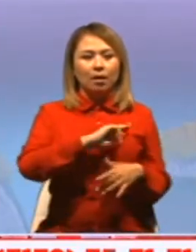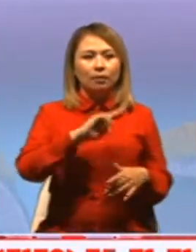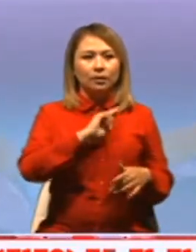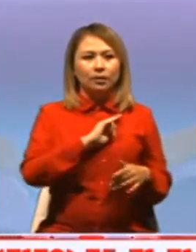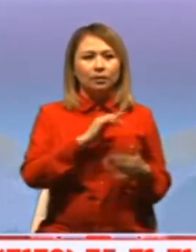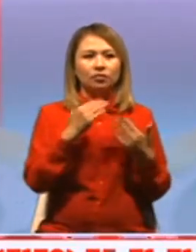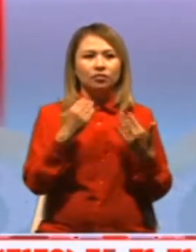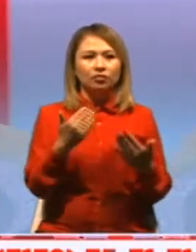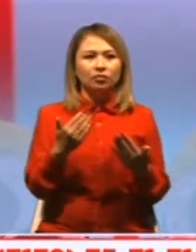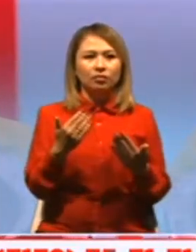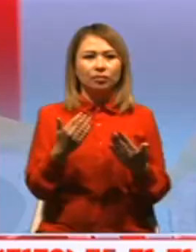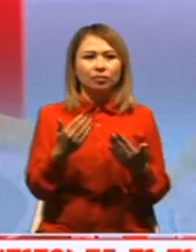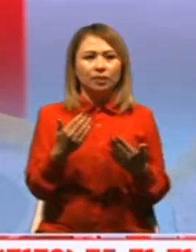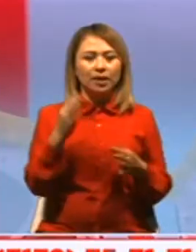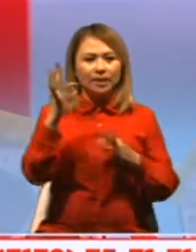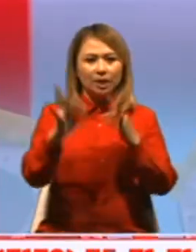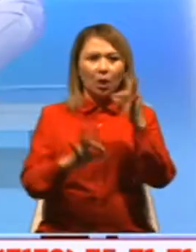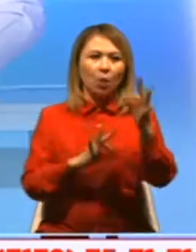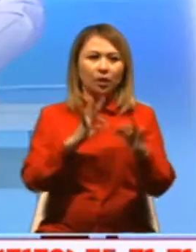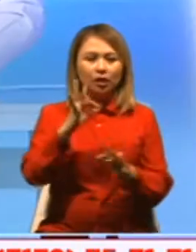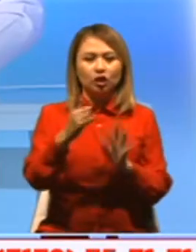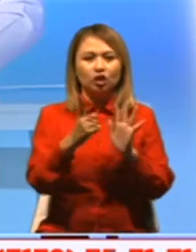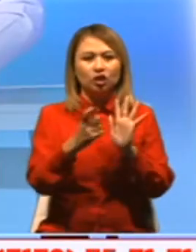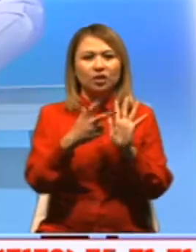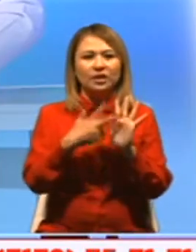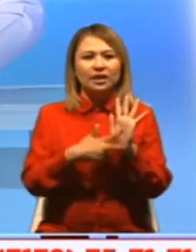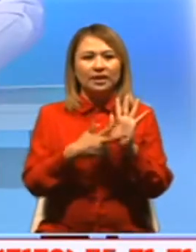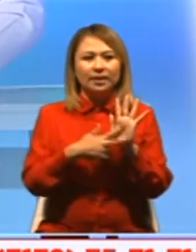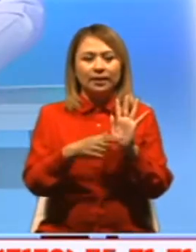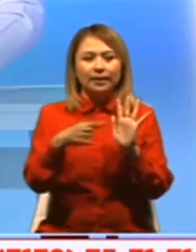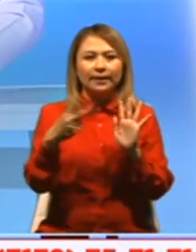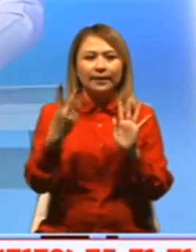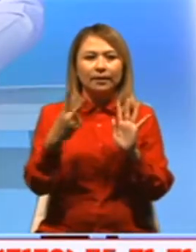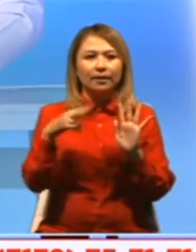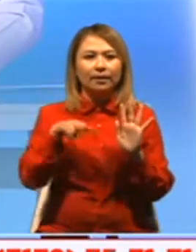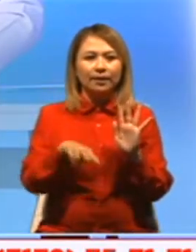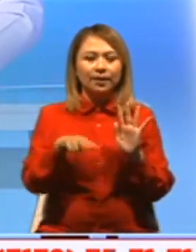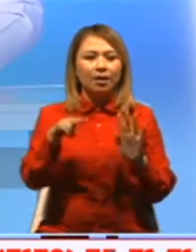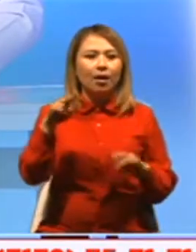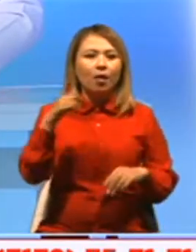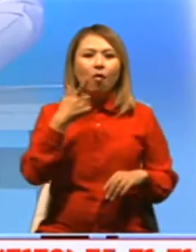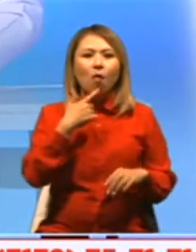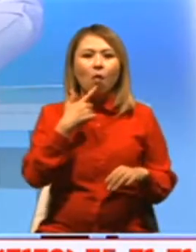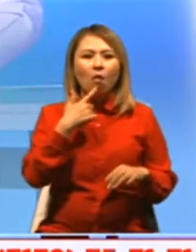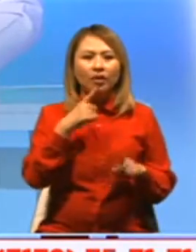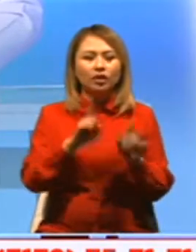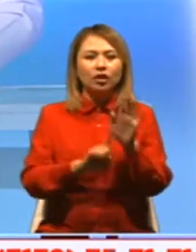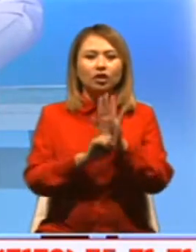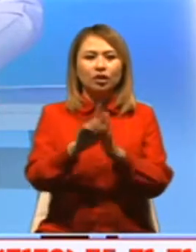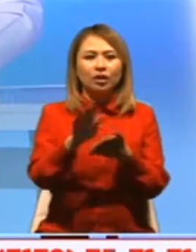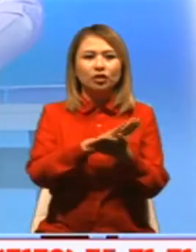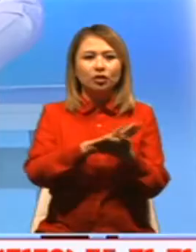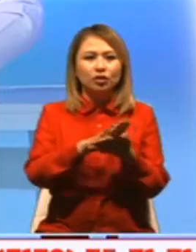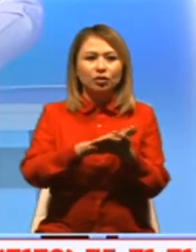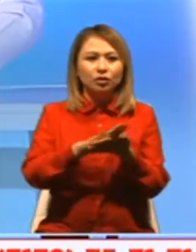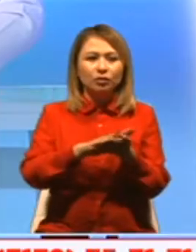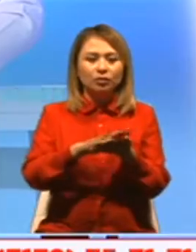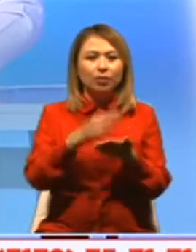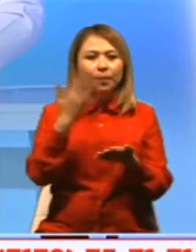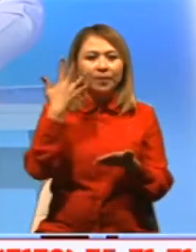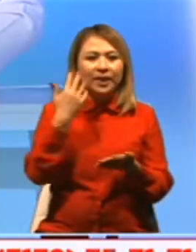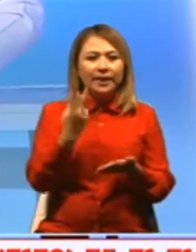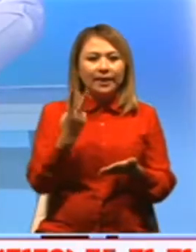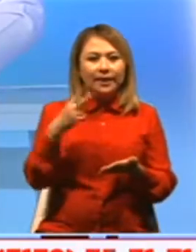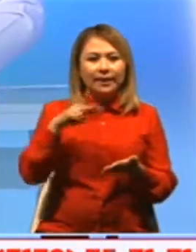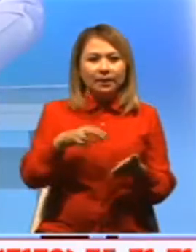Бүйректің қызметі біз тәулігіне 180-200 литрге дейін қан фильтрацияланып өтеді. Ол фильтрацияланған қаннан 2 литрге